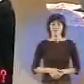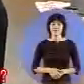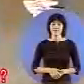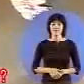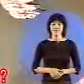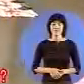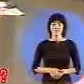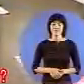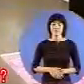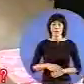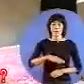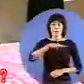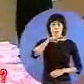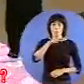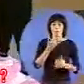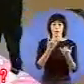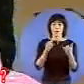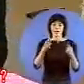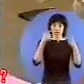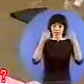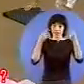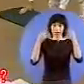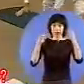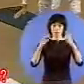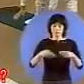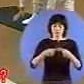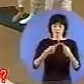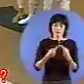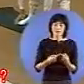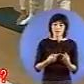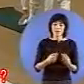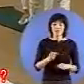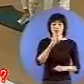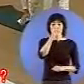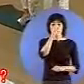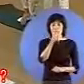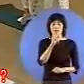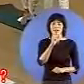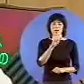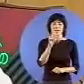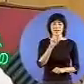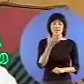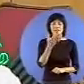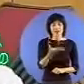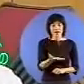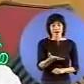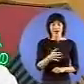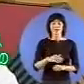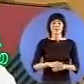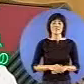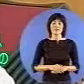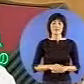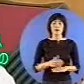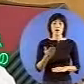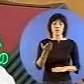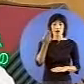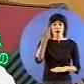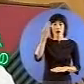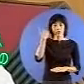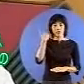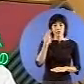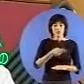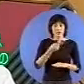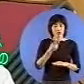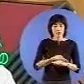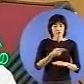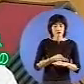。高齢者大学に入学して現役の時とは違って何か良かったことっていうのはありますか？ 科学技術の仕事ばっかし雇